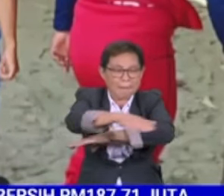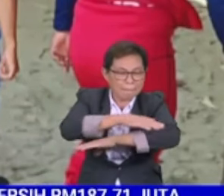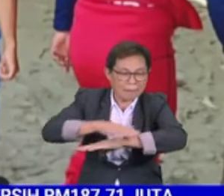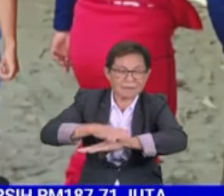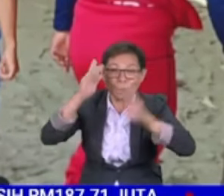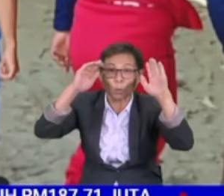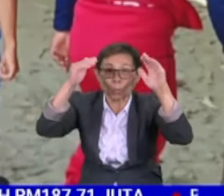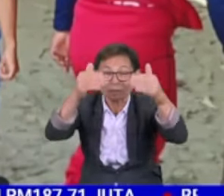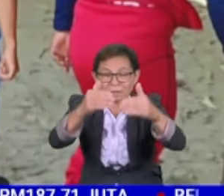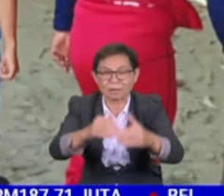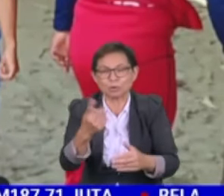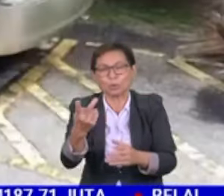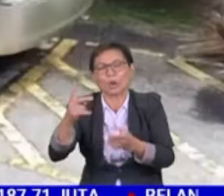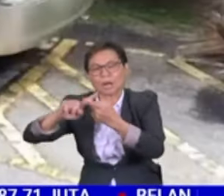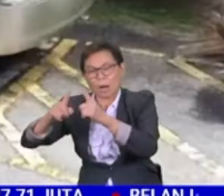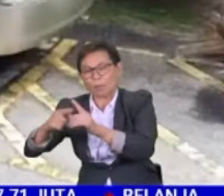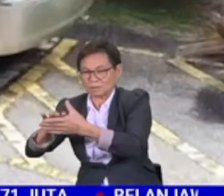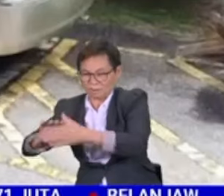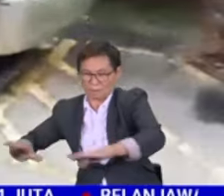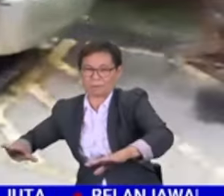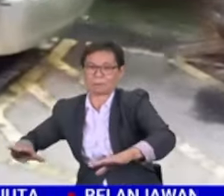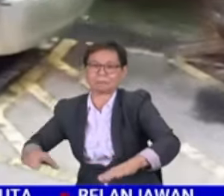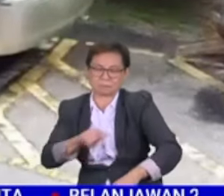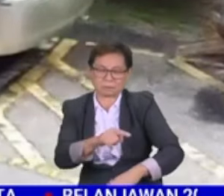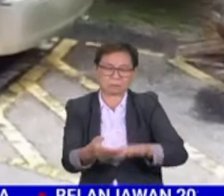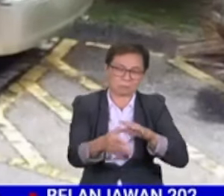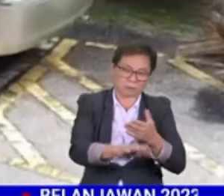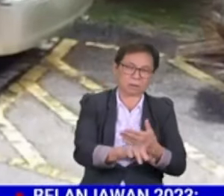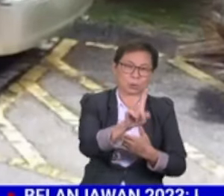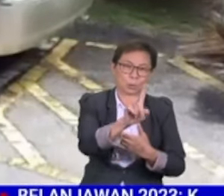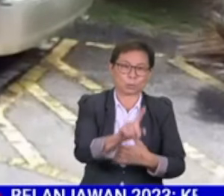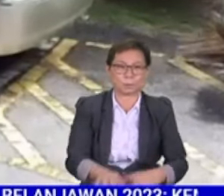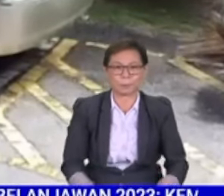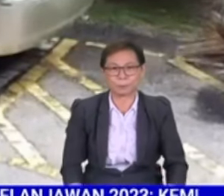Kuantan. Dua rakannya bagaimanapun terselamat.